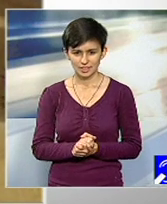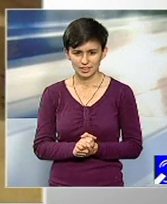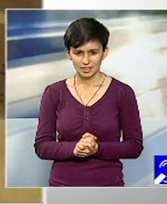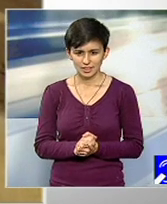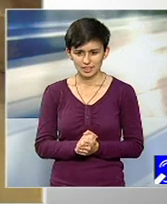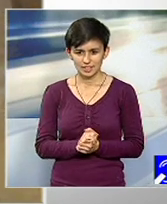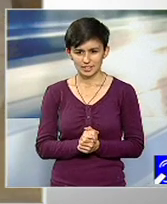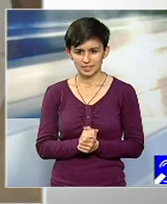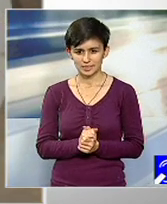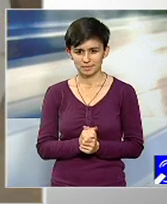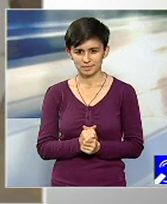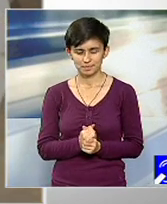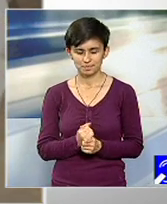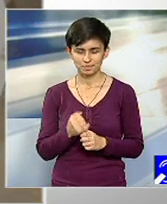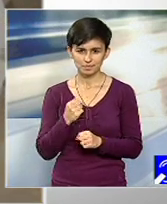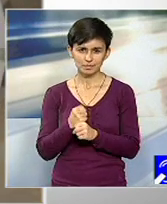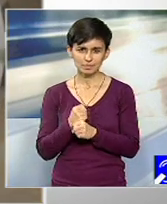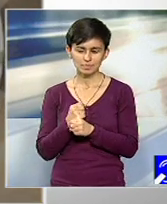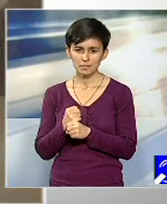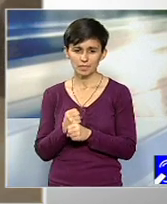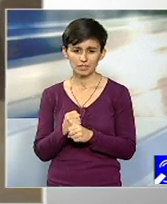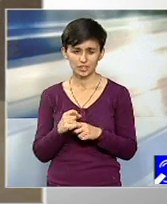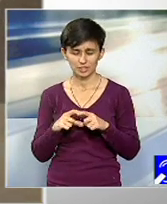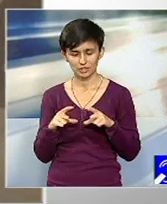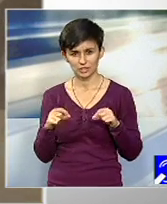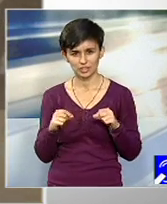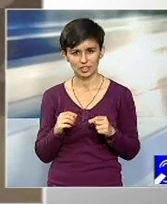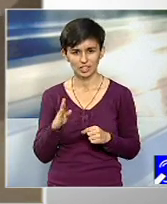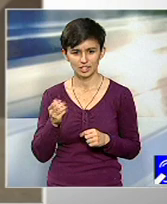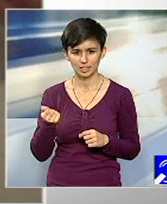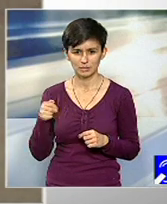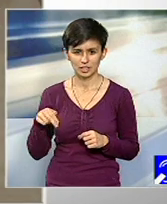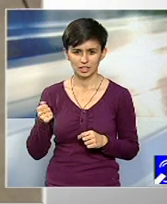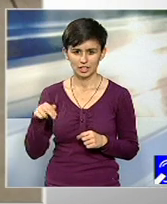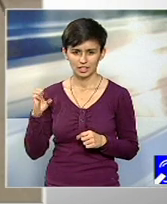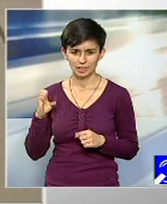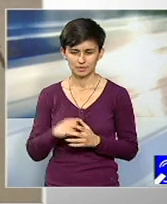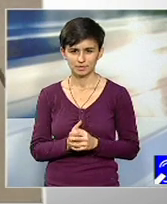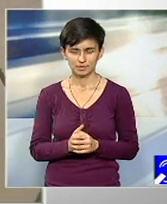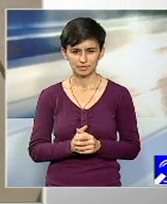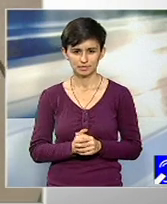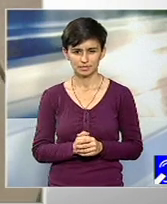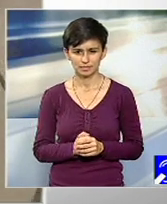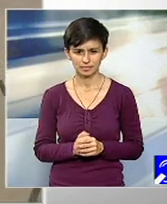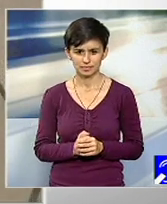Excelent! Faci și cu ciocolată și cu banane? Da. Ia, hai să vedem.